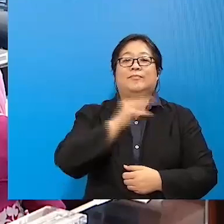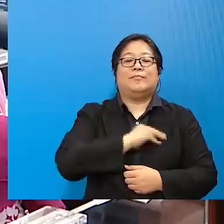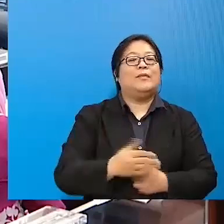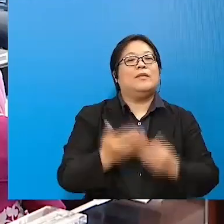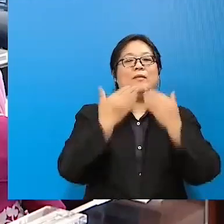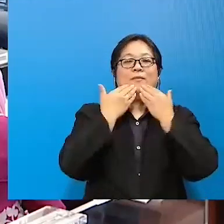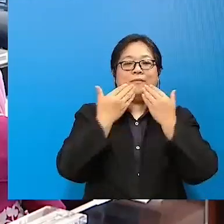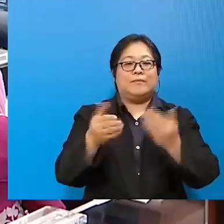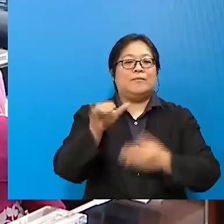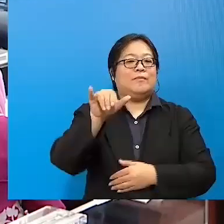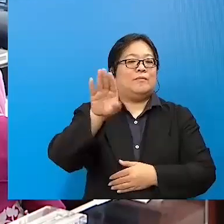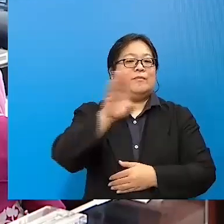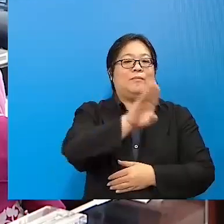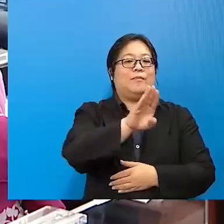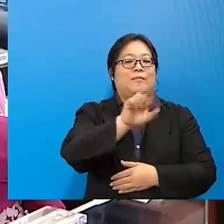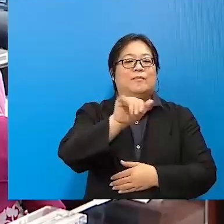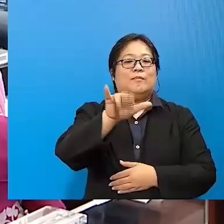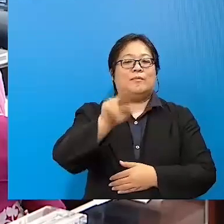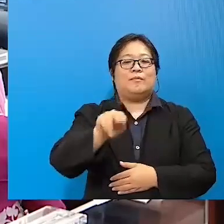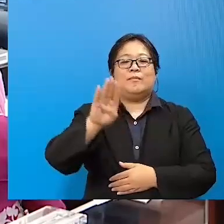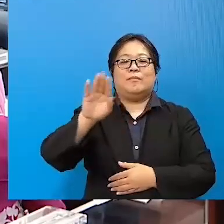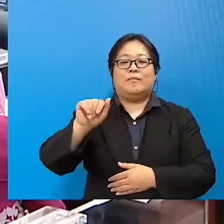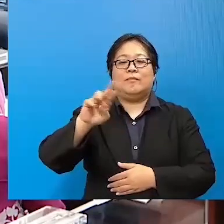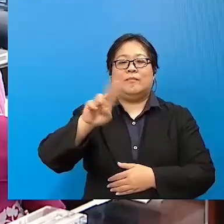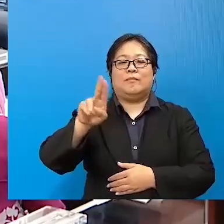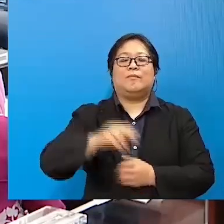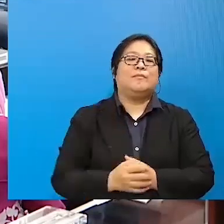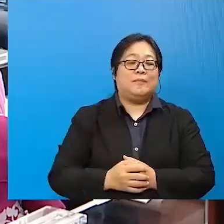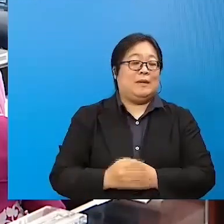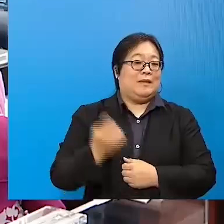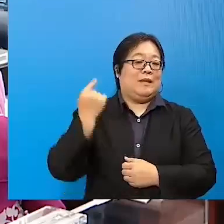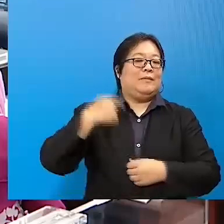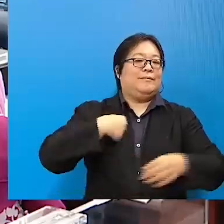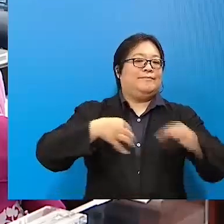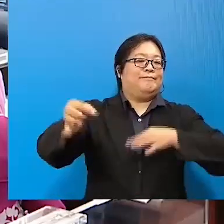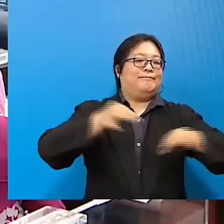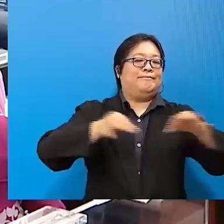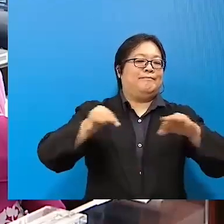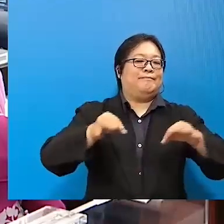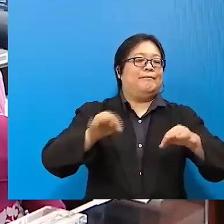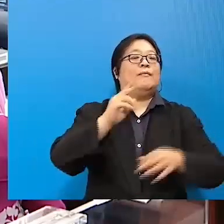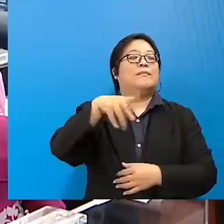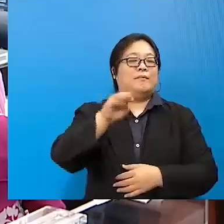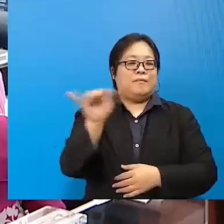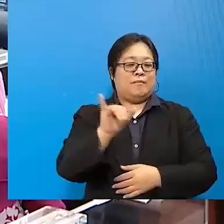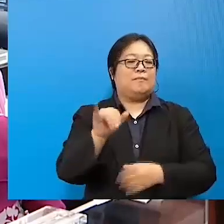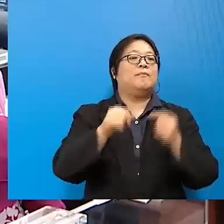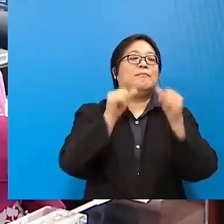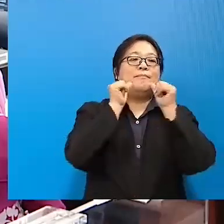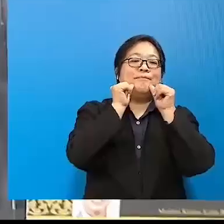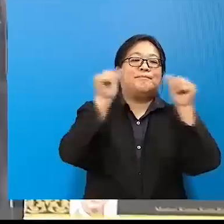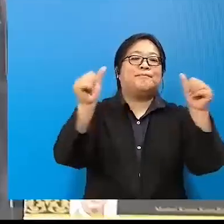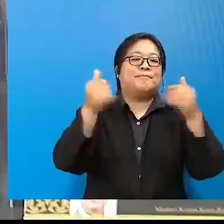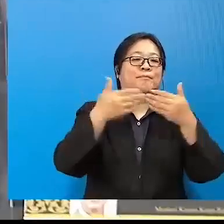Terima kasih yang berhormat bayang baru. Pertama sekali, seperti mana yang dijelaskan oleh Kementerian, apabila kita umumkan